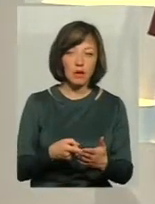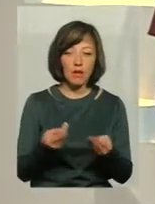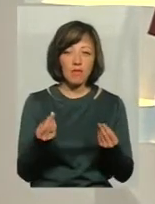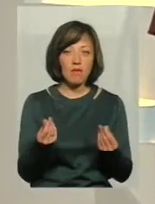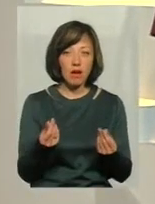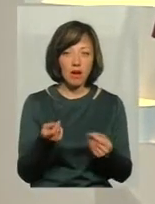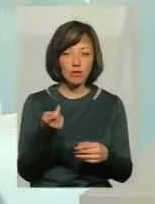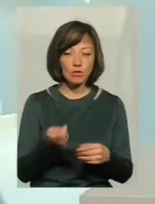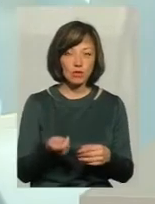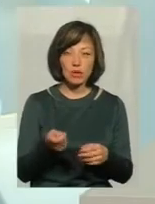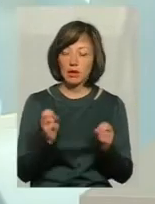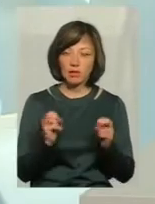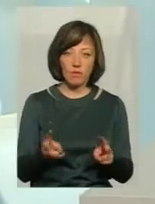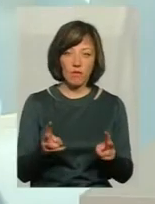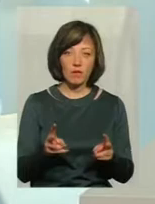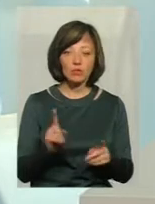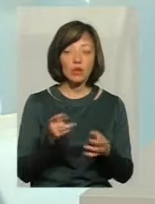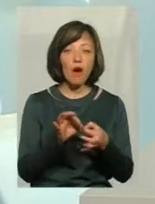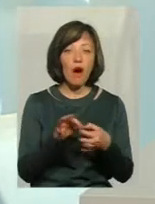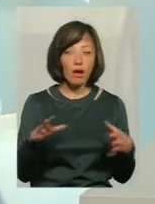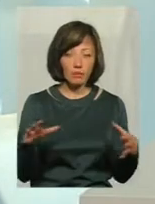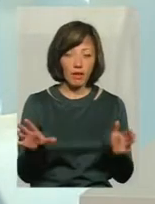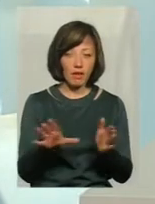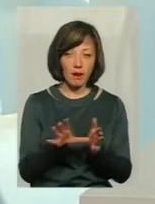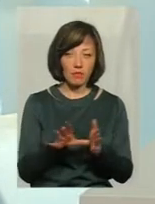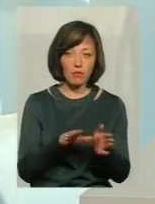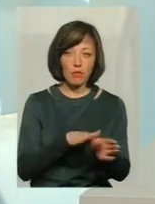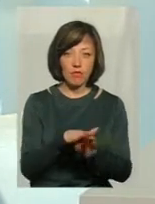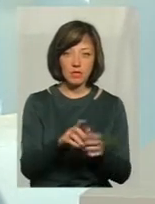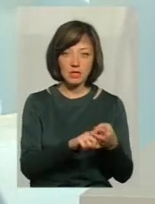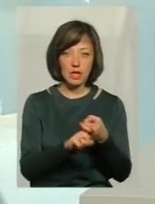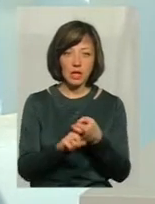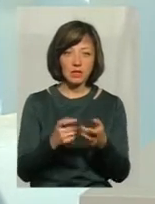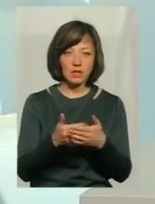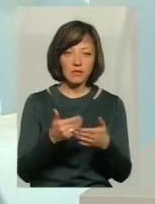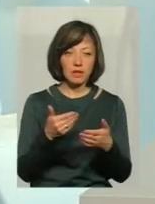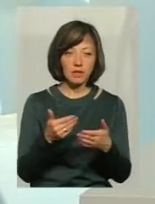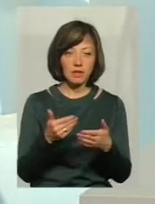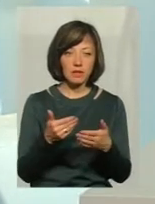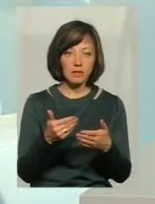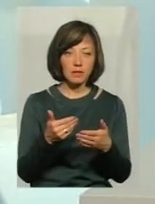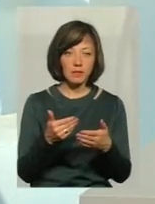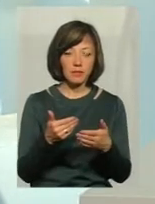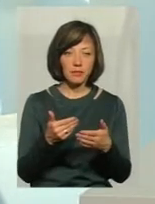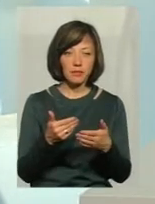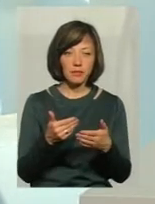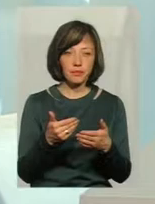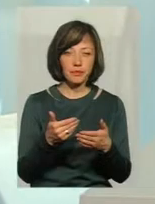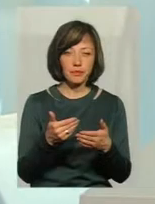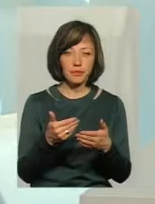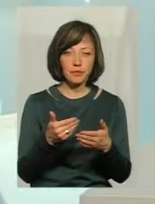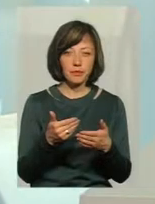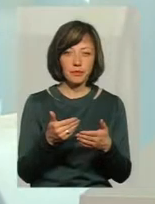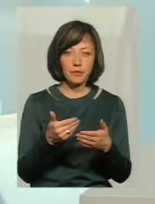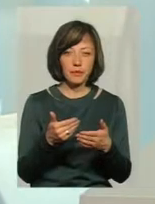вартості дуже ризиковано, тому що атомна енергетика, вона повністю залежна від Російської Федерації. Як би ми того не говорили, як би ми не аргументували,